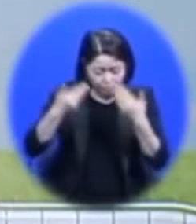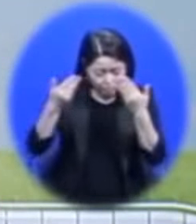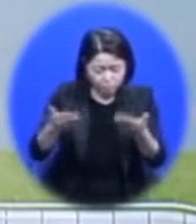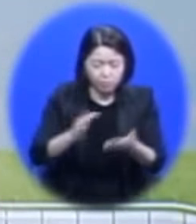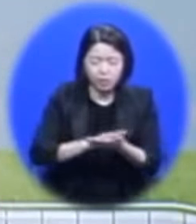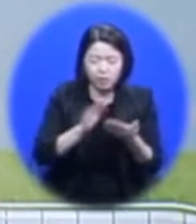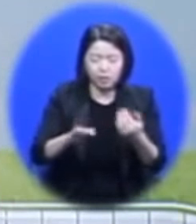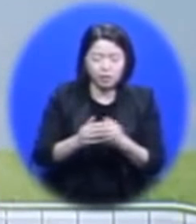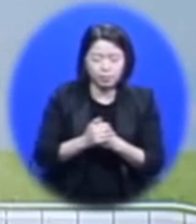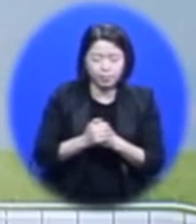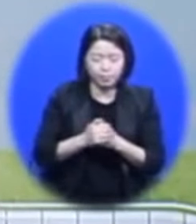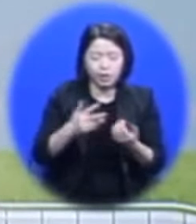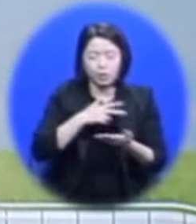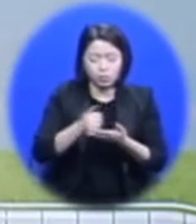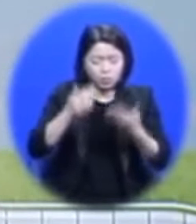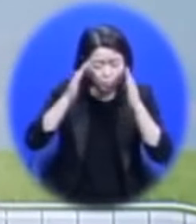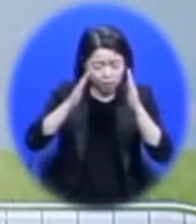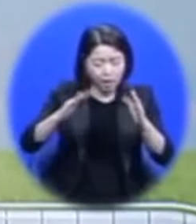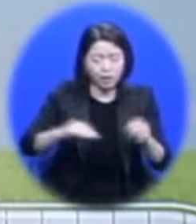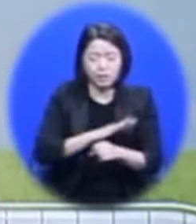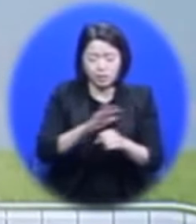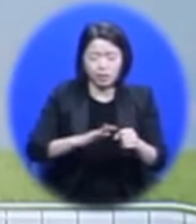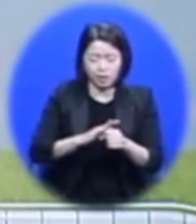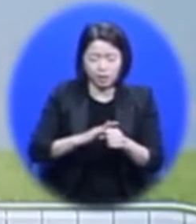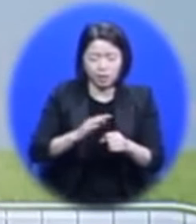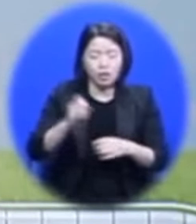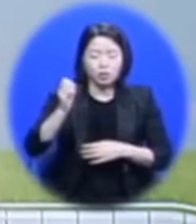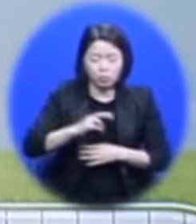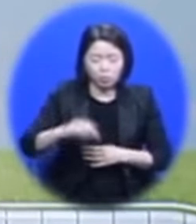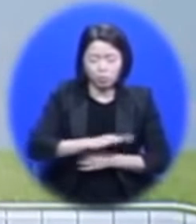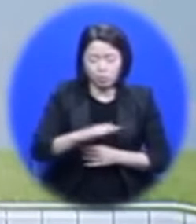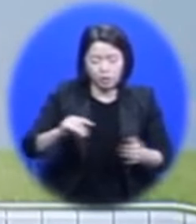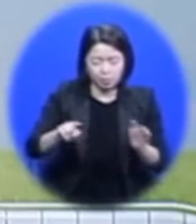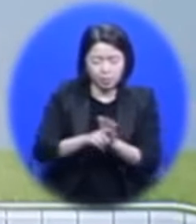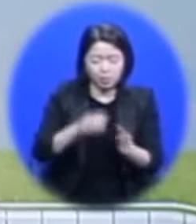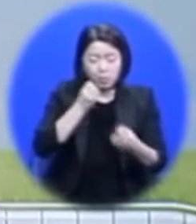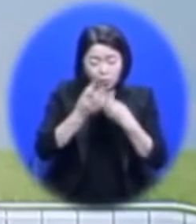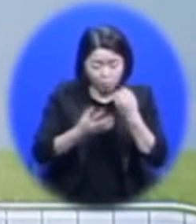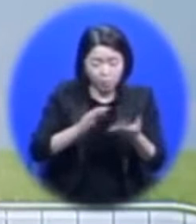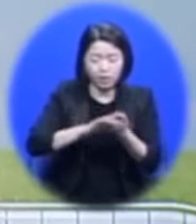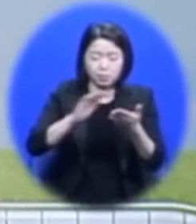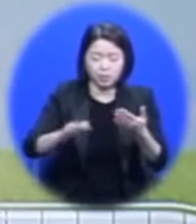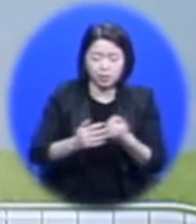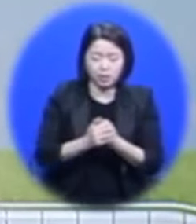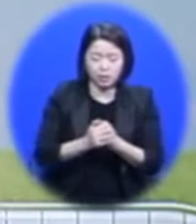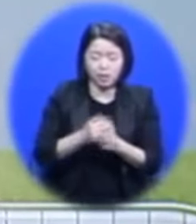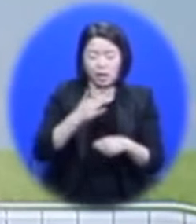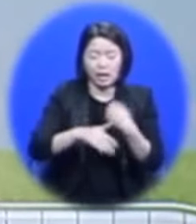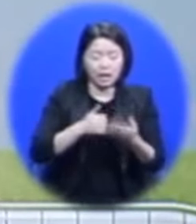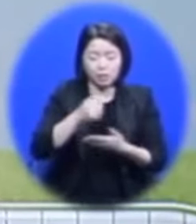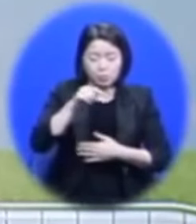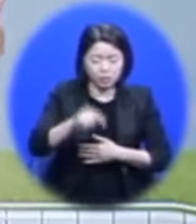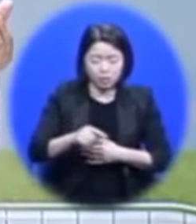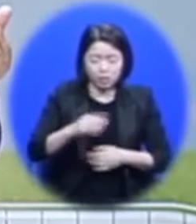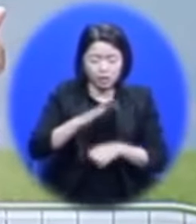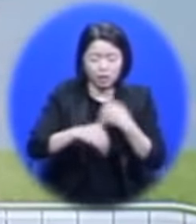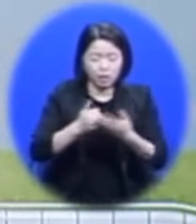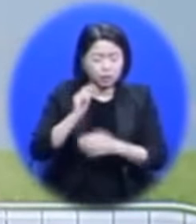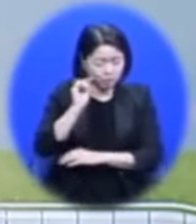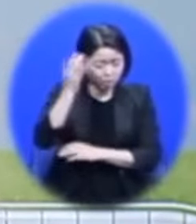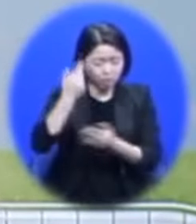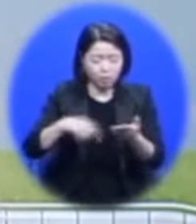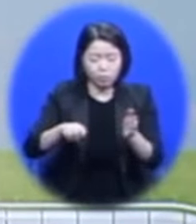드립니다. 주님을 향한 사랑과 또 우리의 믿음의 고백입니다. 하나님 이것이 하나님 영광을